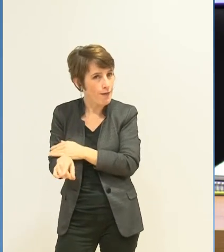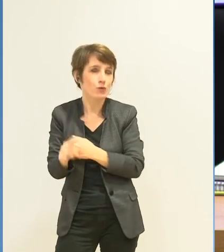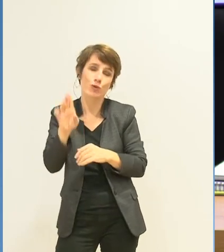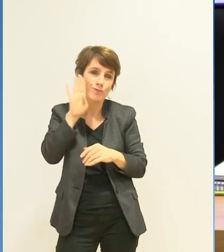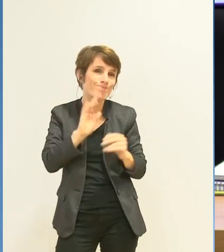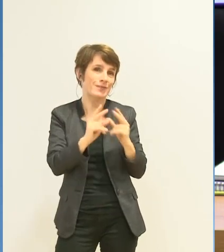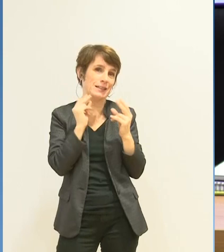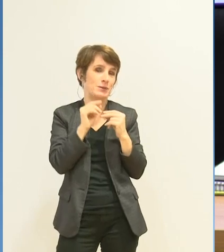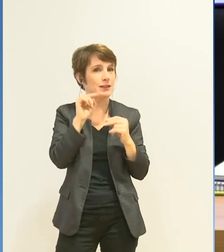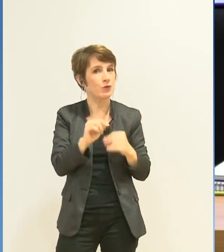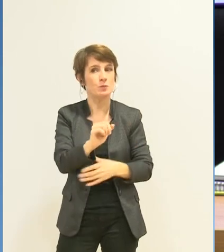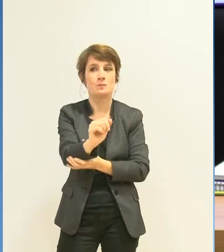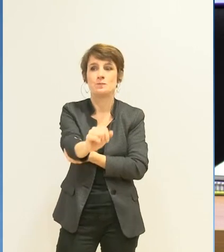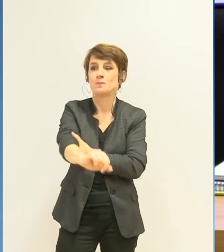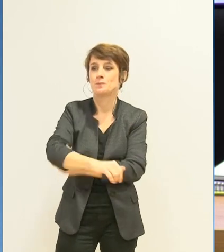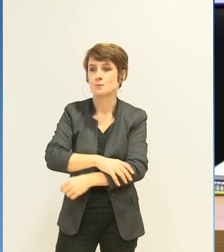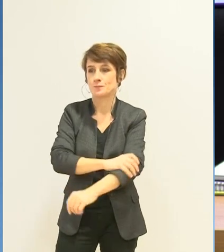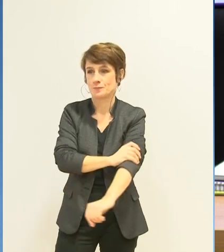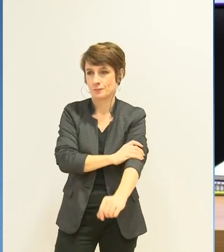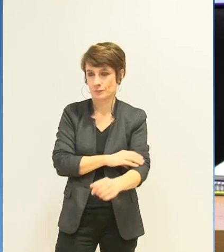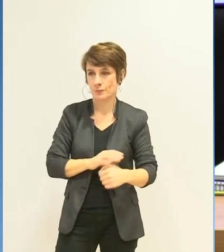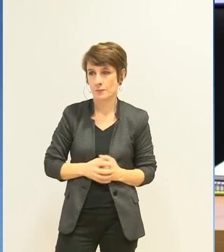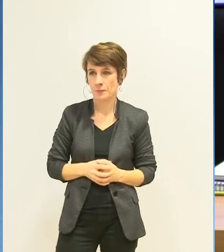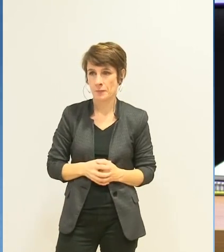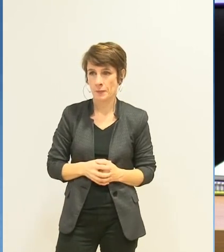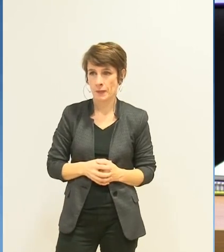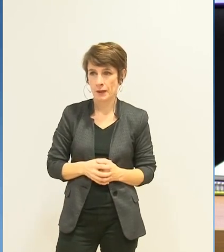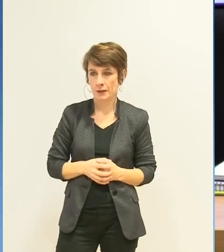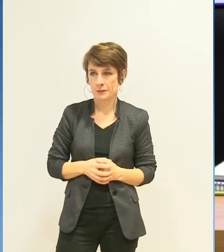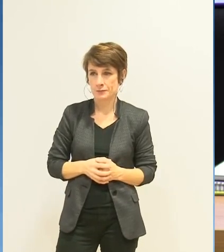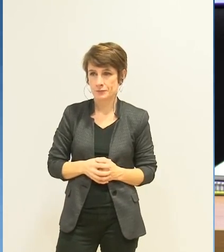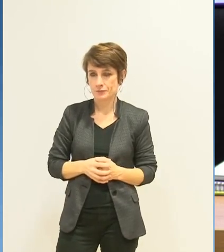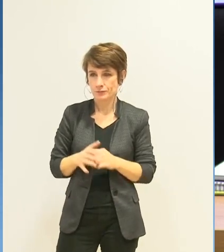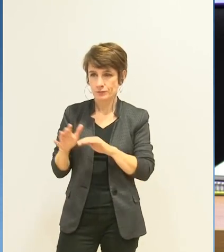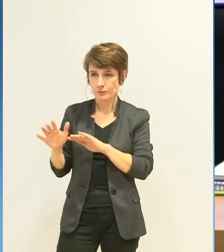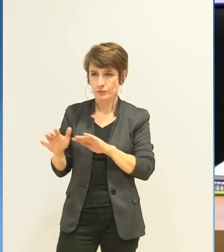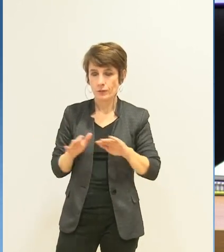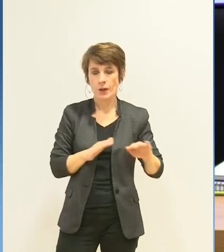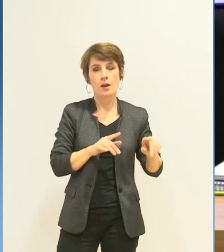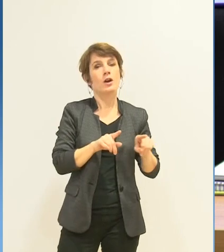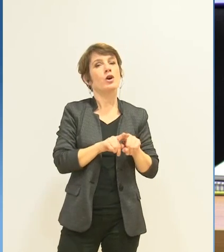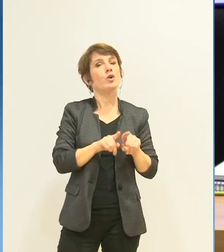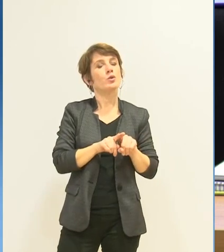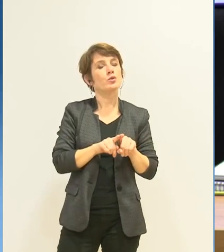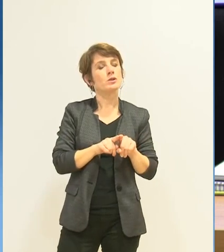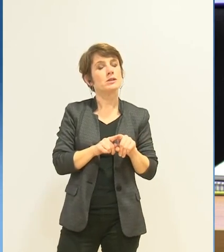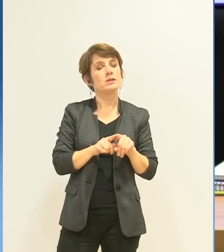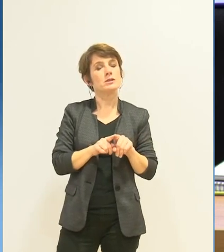dite il y a de manière très marginale dans ce budget